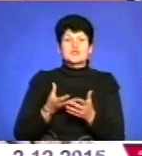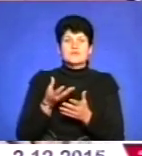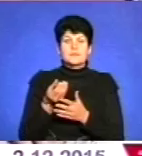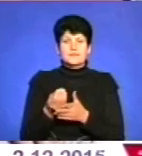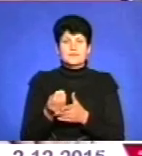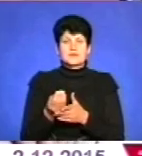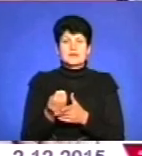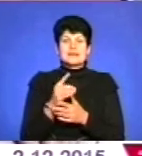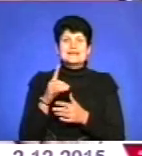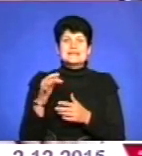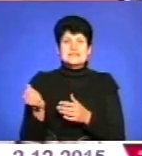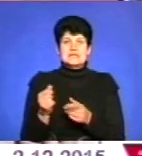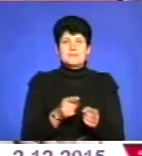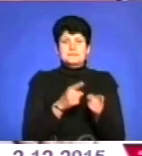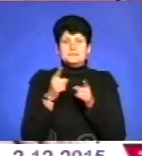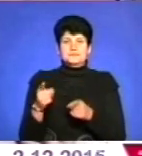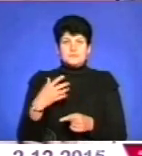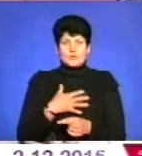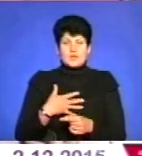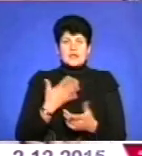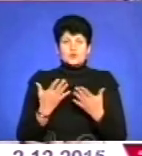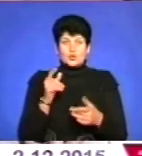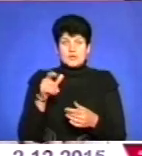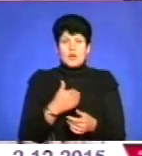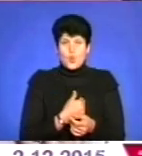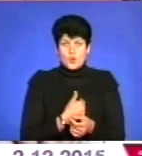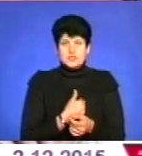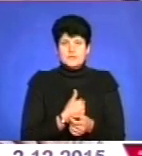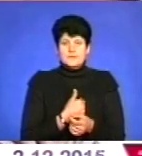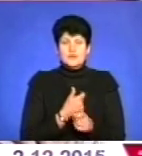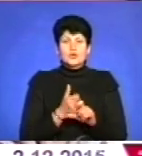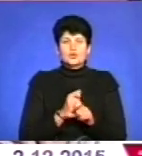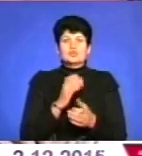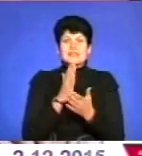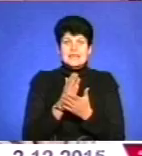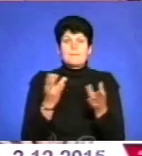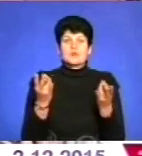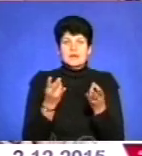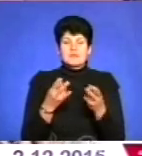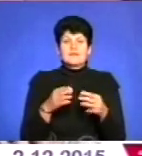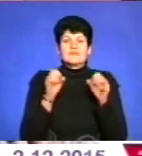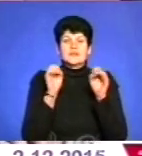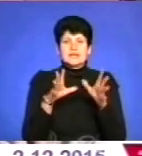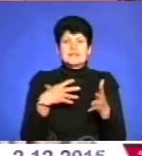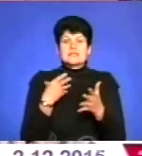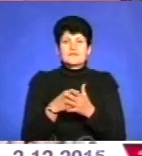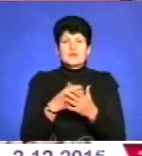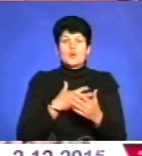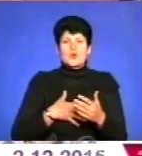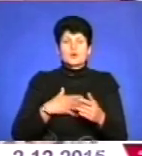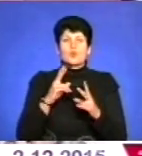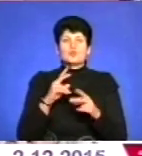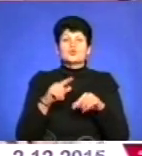за трансплантацію органів. Тобто, якщо людина хоче і дуже є потреба пожертвувати свій орган комусь з родичів чи